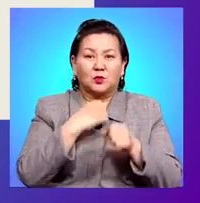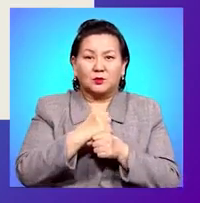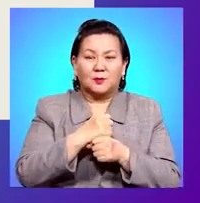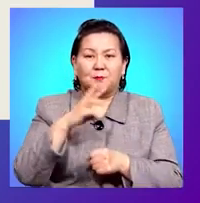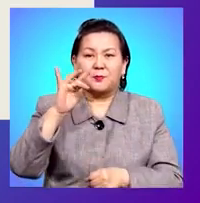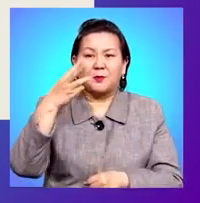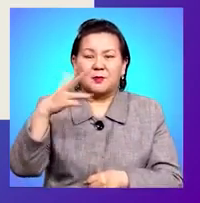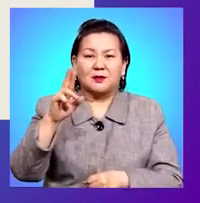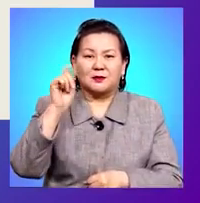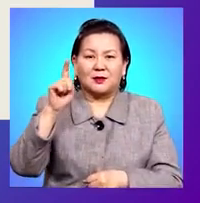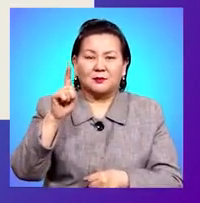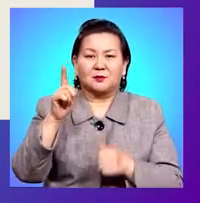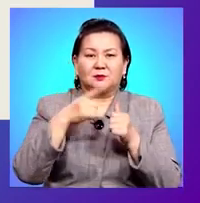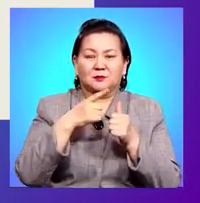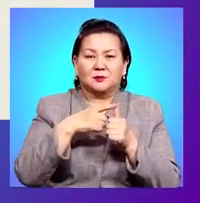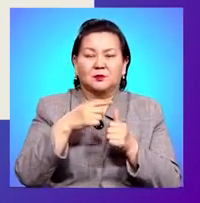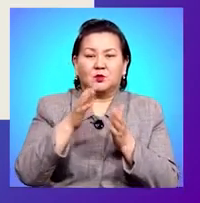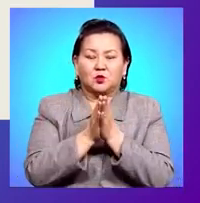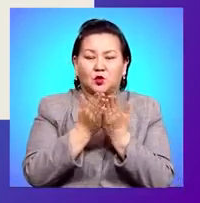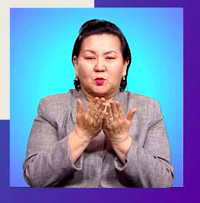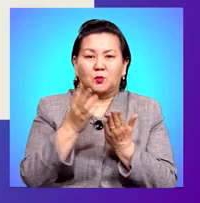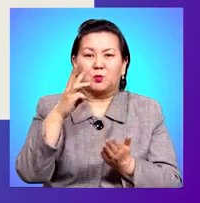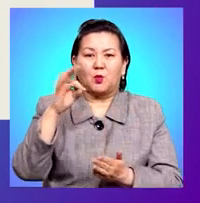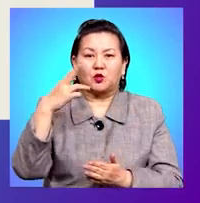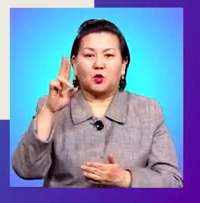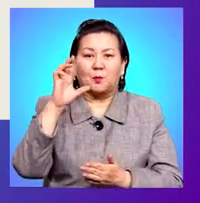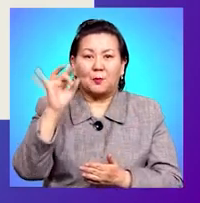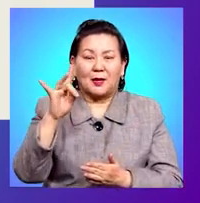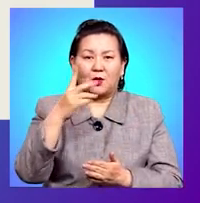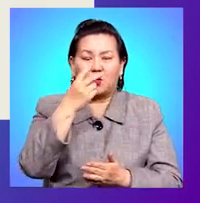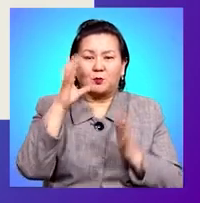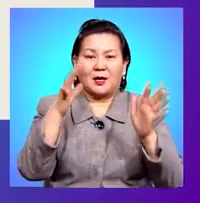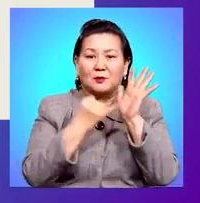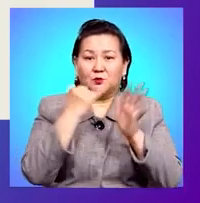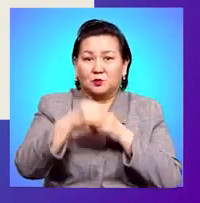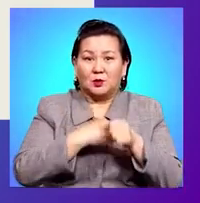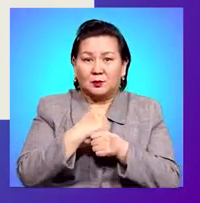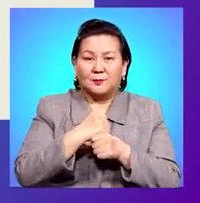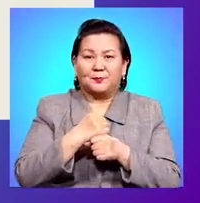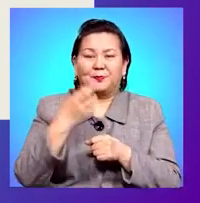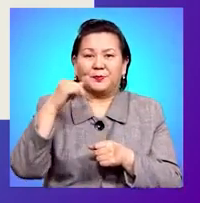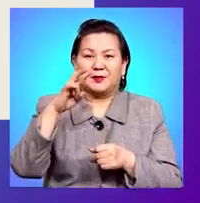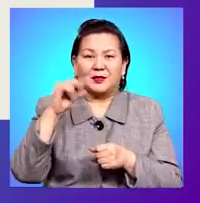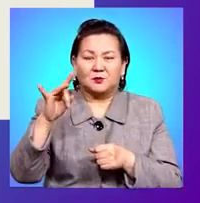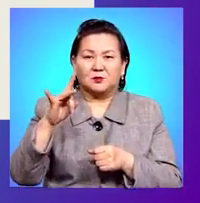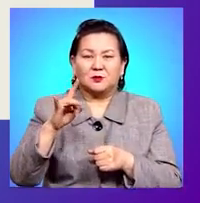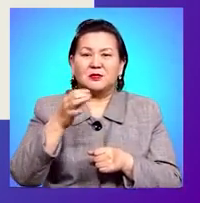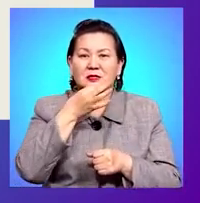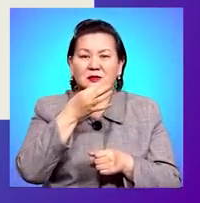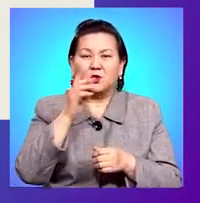Томьёоны Тойл Бичгийн Модонбар 2016 онд, Данжуурын Гэрэл Төшөө 2017